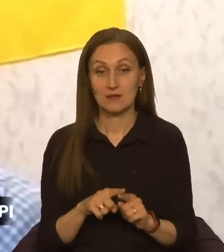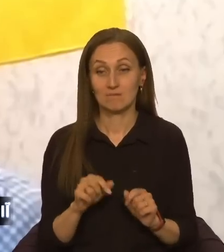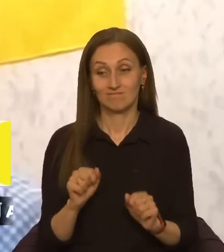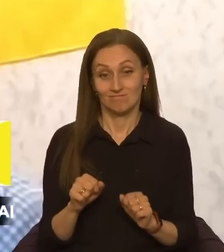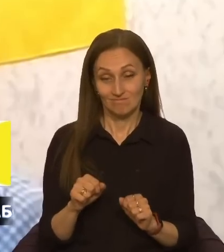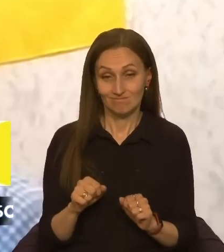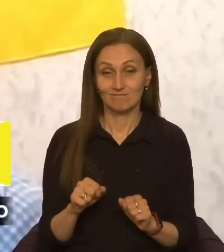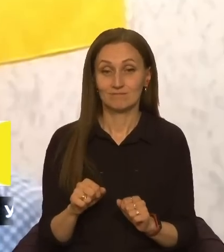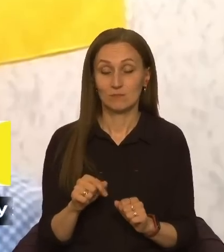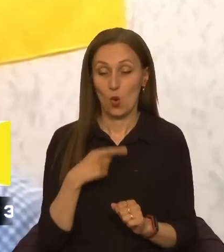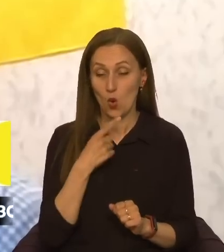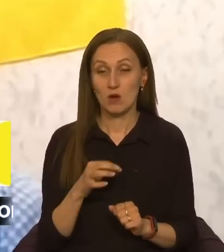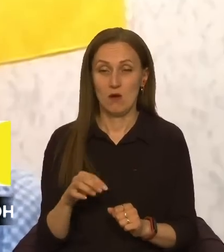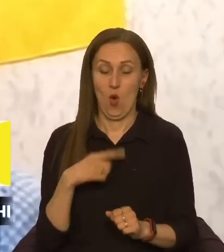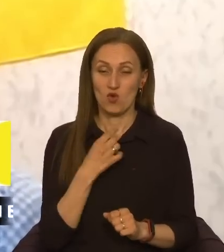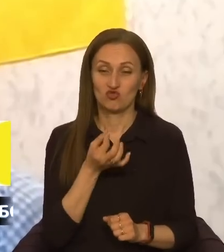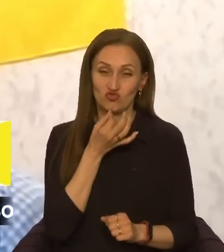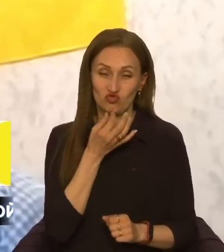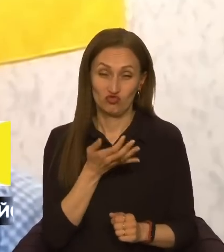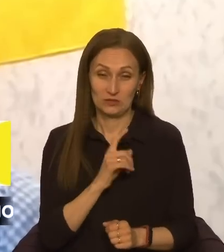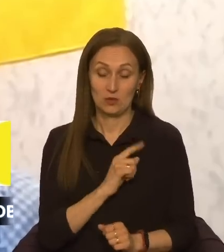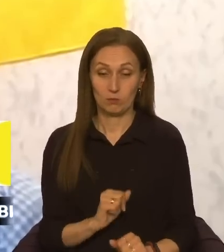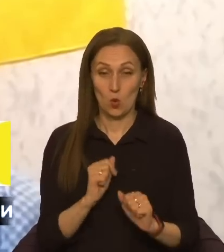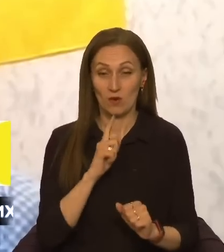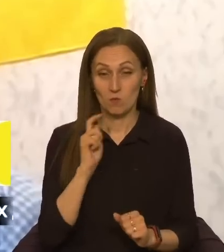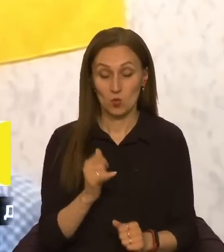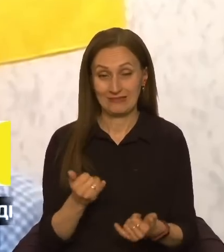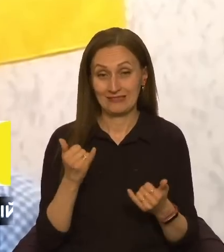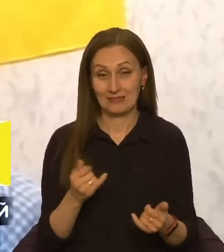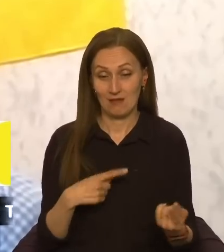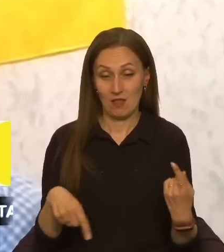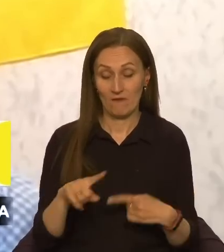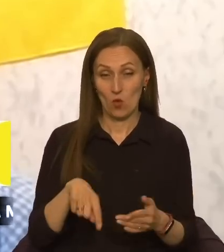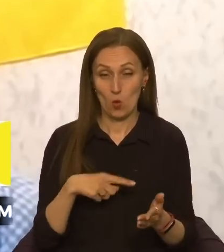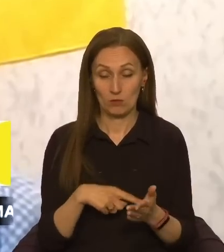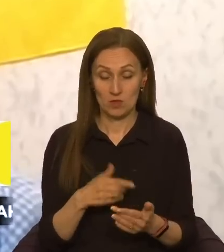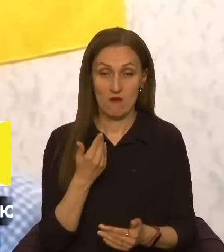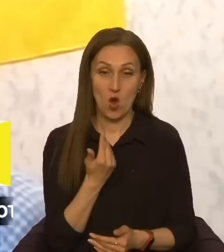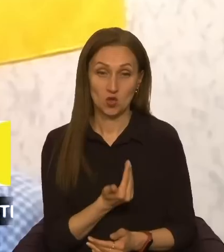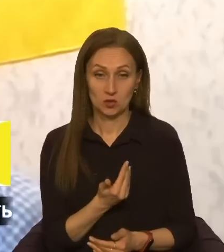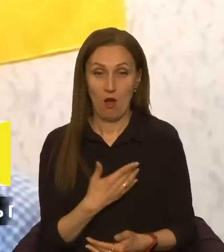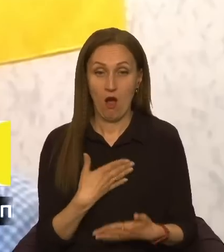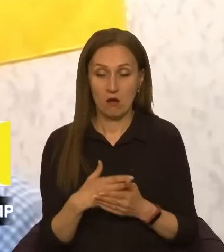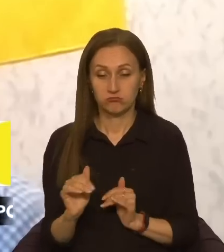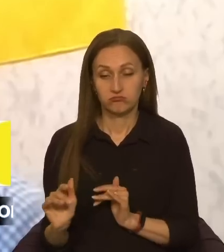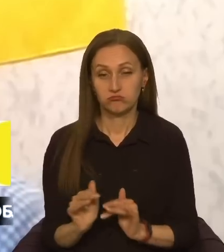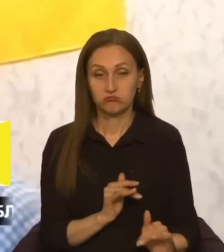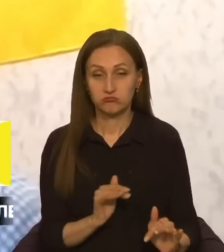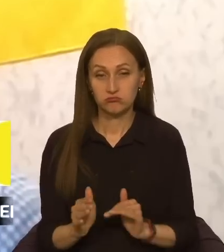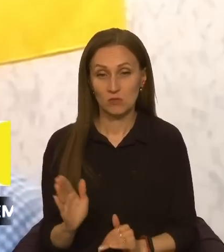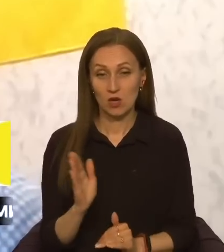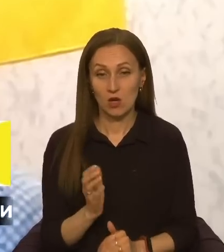вирогідність. Про це говорити зарано. Сили оборони України зараз навколо міста, вони активно діють